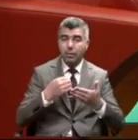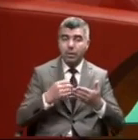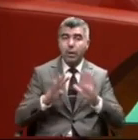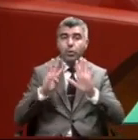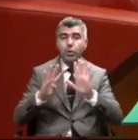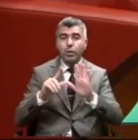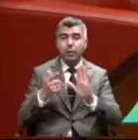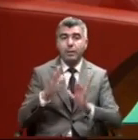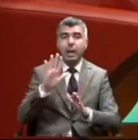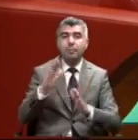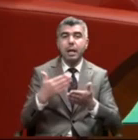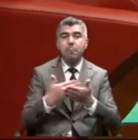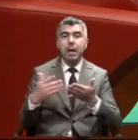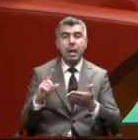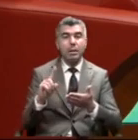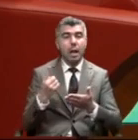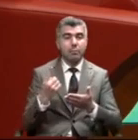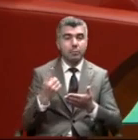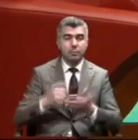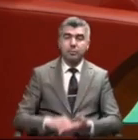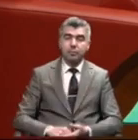تسعود فاصله خمسه مليار درهم